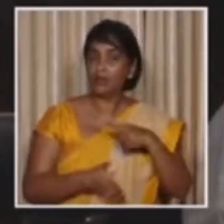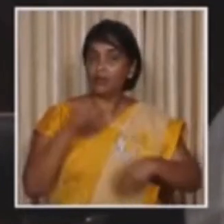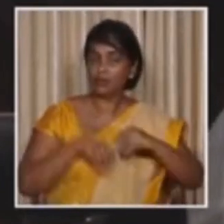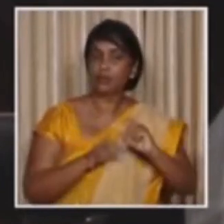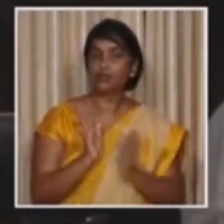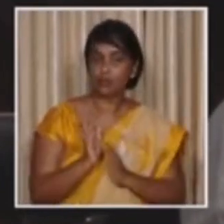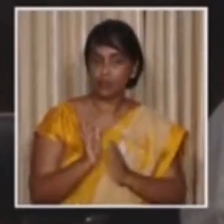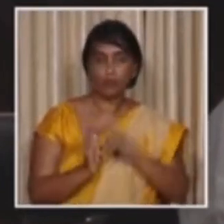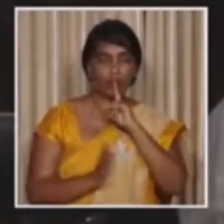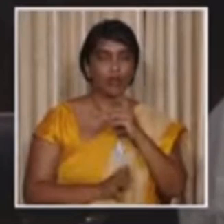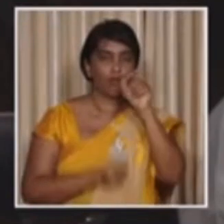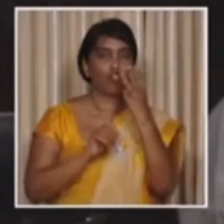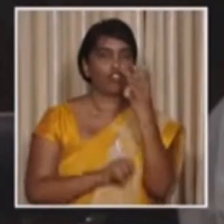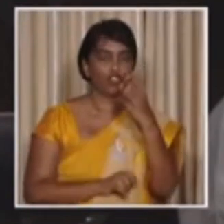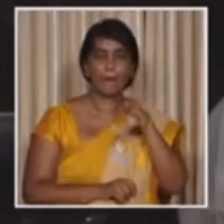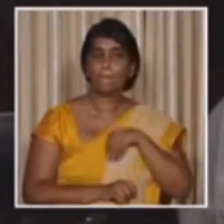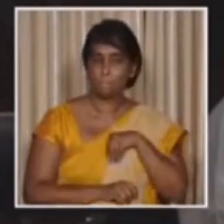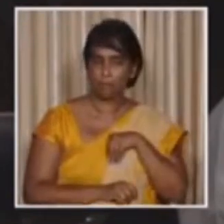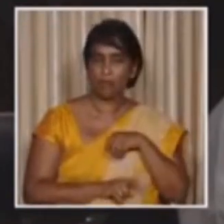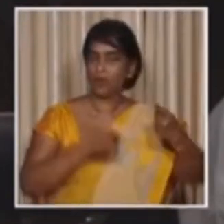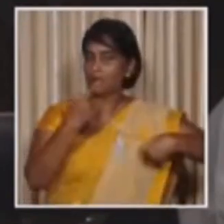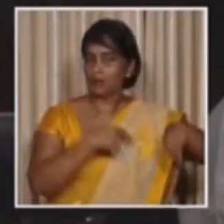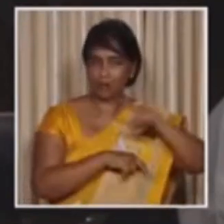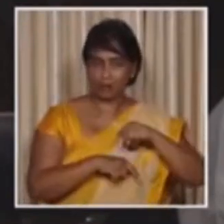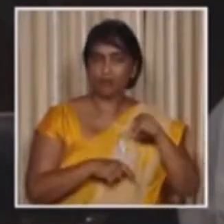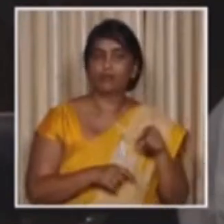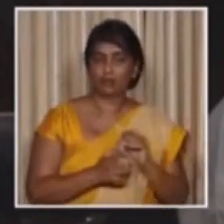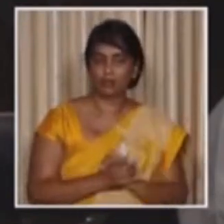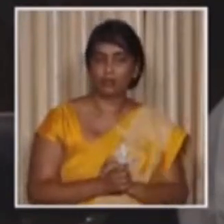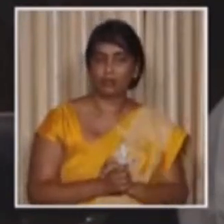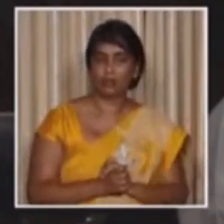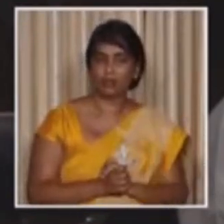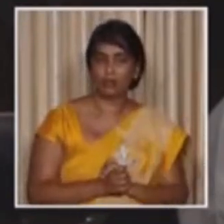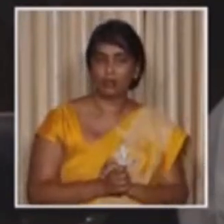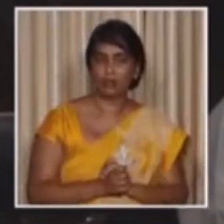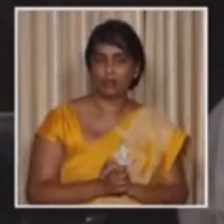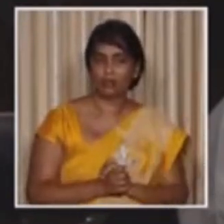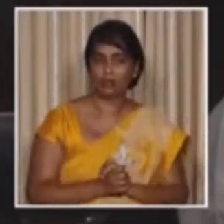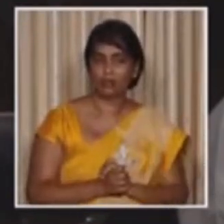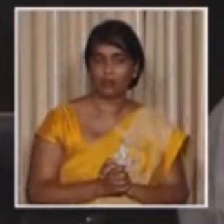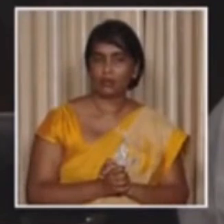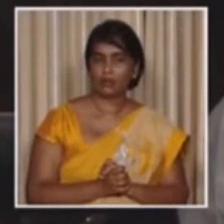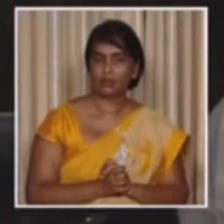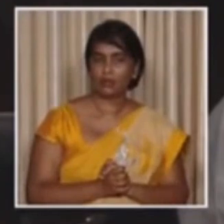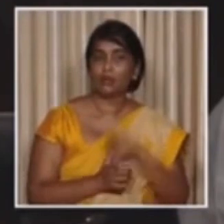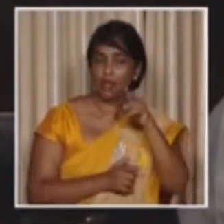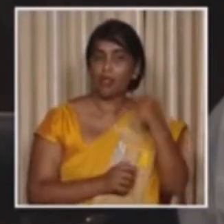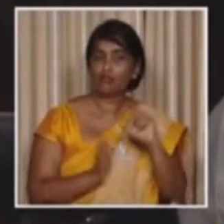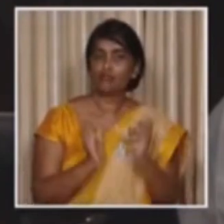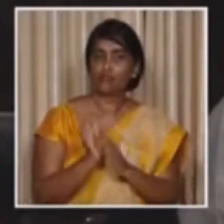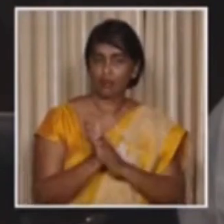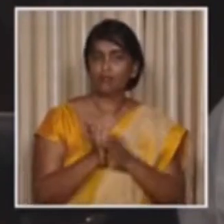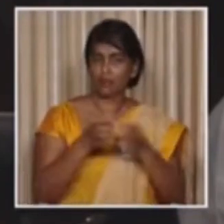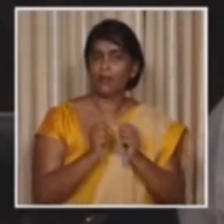කොමිසම ඔබතුමා කියනවා 3 පිළිගත්තේ, අනික් කට්ටිය කොමිසම රැස්තුනේ නැහැ. නෑ, ඒක තමයි තියෙන ප්‍රශ්නේ. එහෙනම් ඔබතුමාලා අලුත් කොමිසම පත්